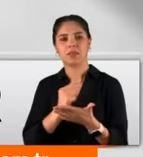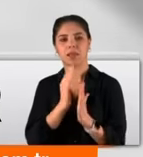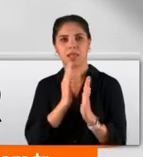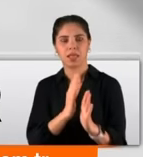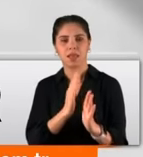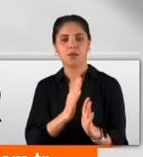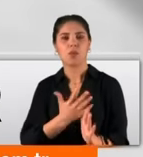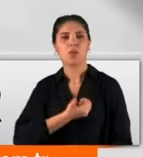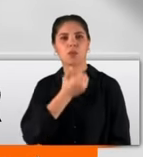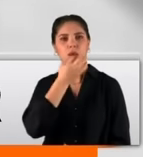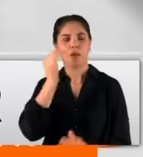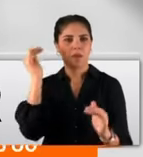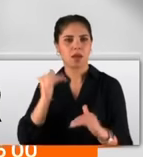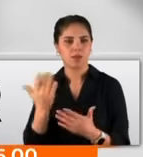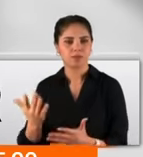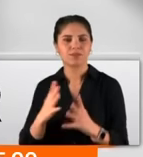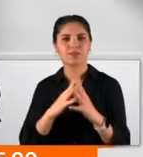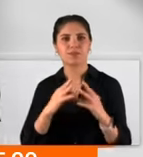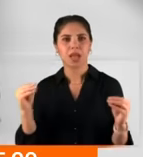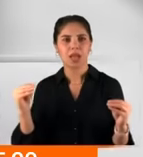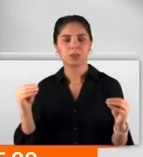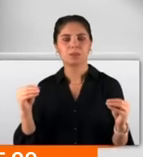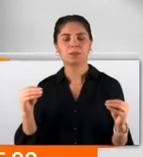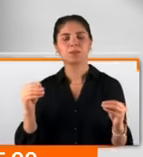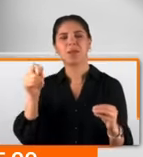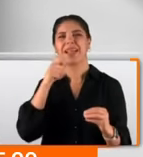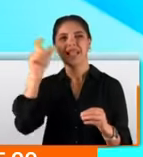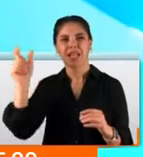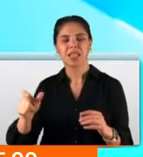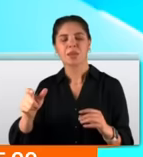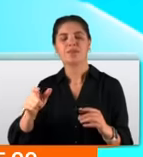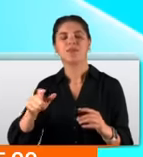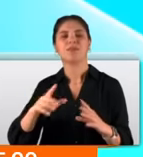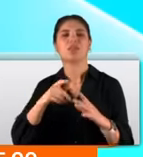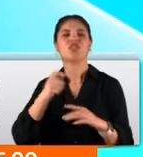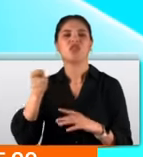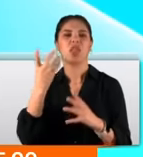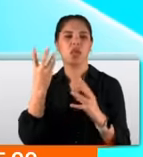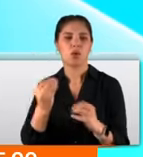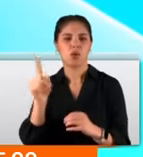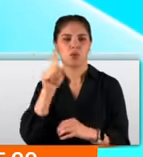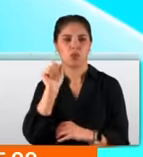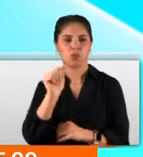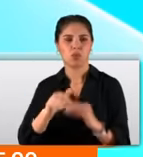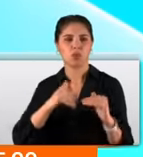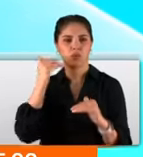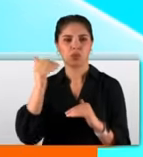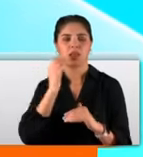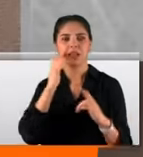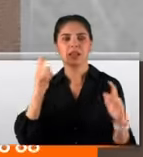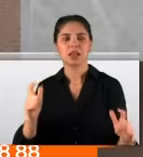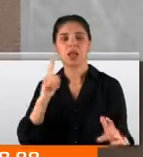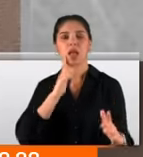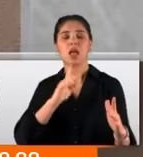Acı haberse çok geçmeden geldi. Kayıp vakası cinayet dosyasına döndü. Erdal Sakız kaybının 10. gününde Sakarya